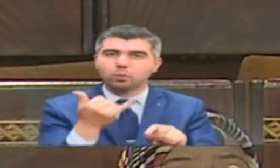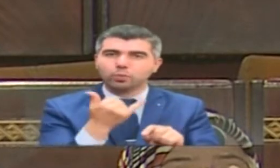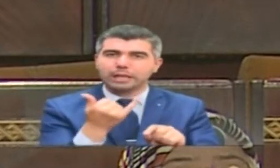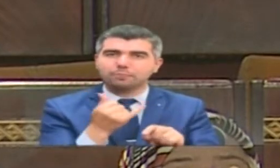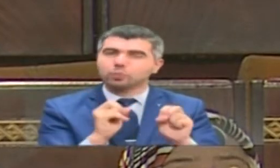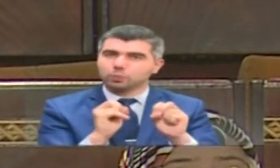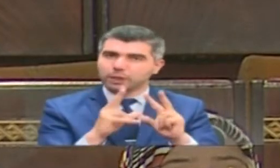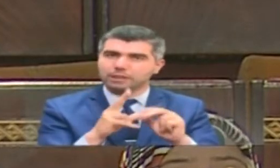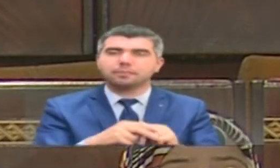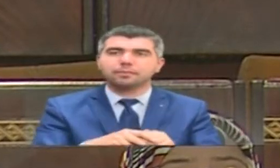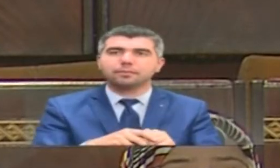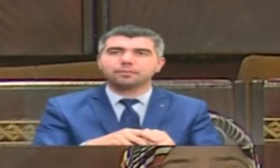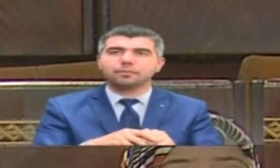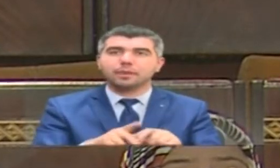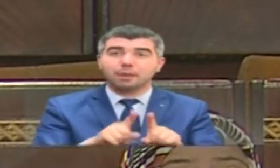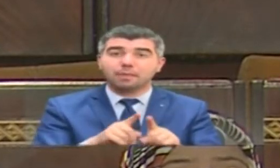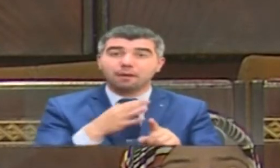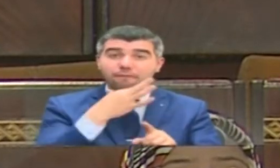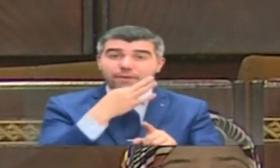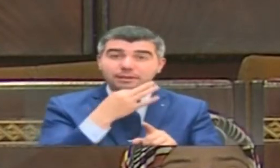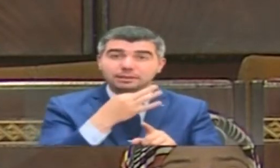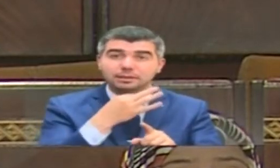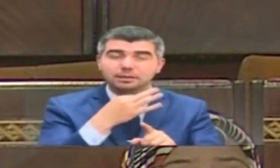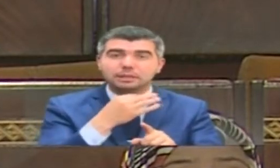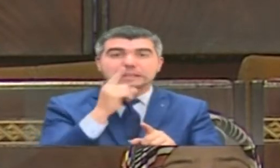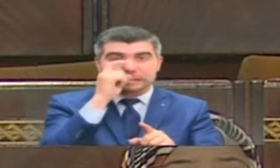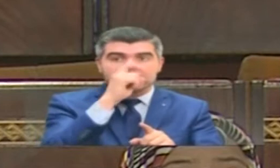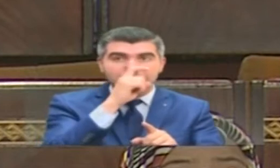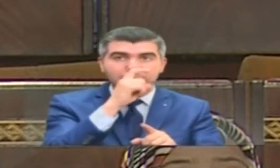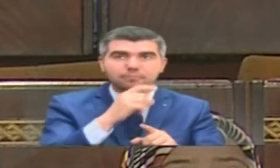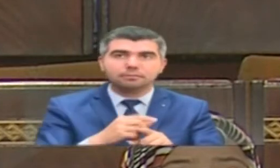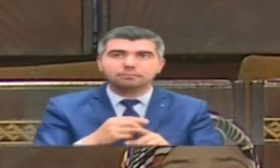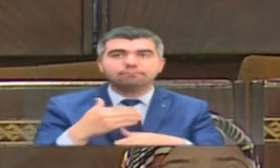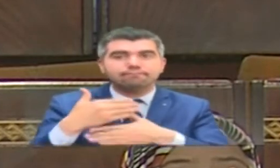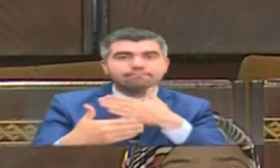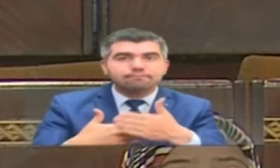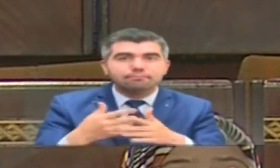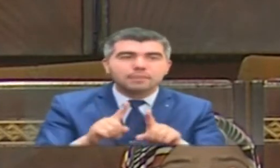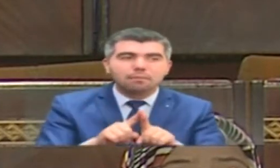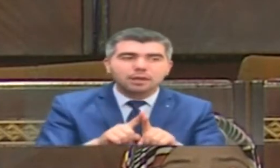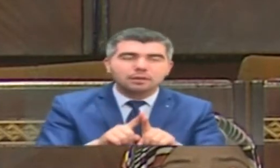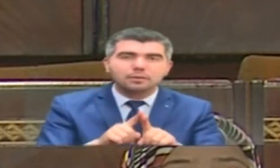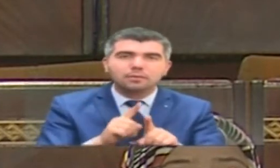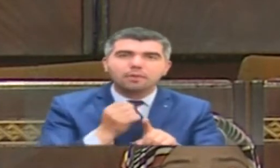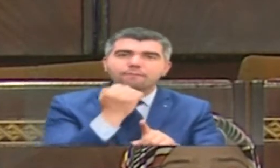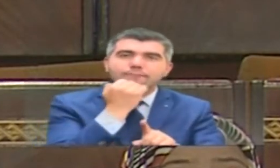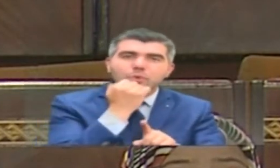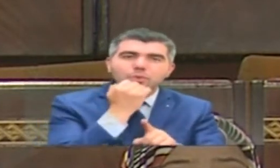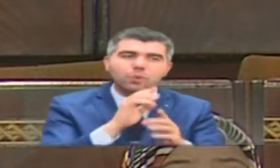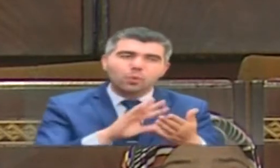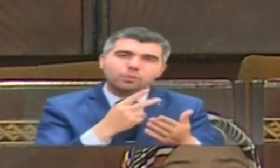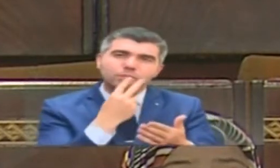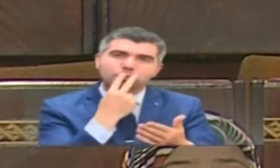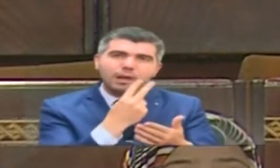ولكن ما كانش سهل، لأن شرفت عليه شخصيا، ولكن ما زالت عنده واحد الثغرات، واحد العيوب التي تشوبه